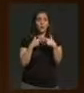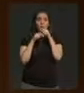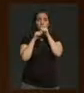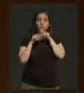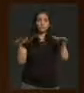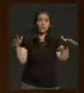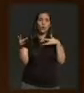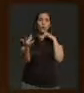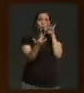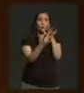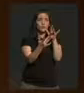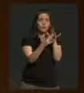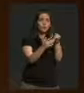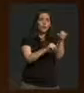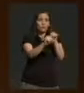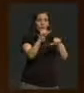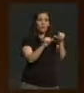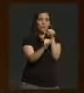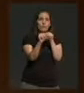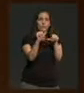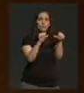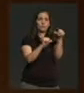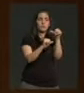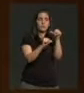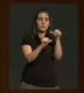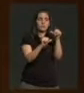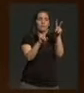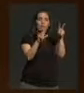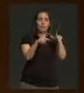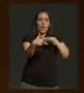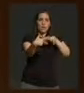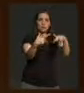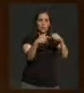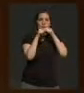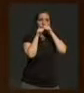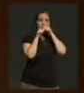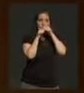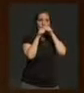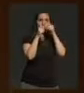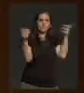epe laburrera geure hizkuntza sustatzeko jarduera zehatzak egiteko.